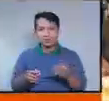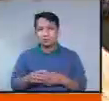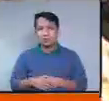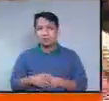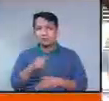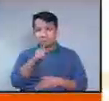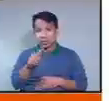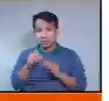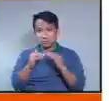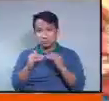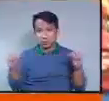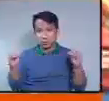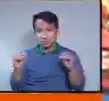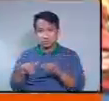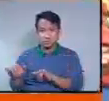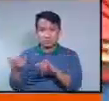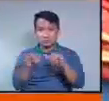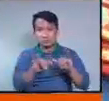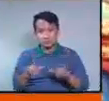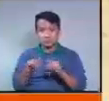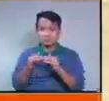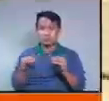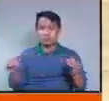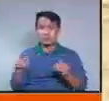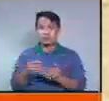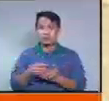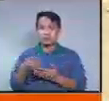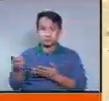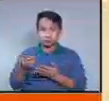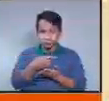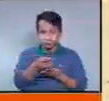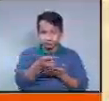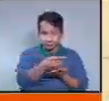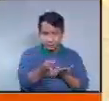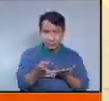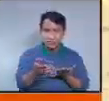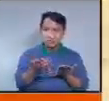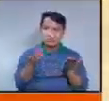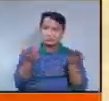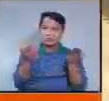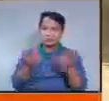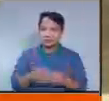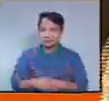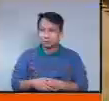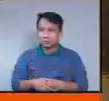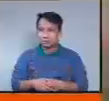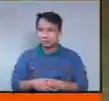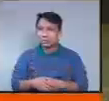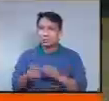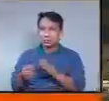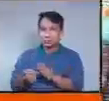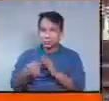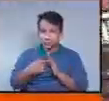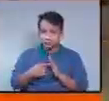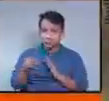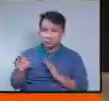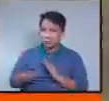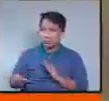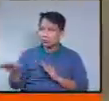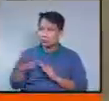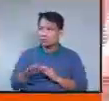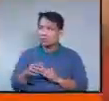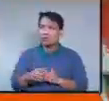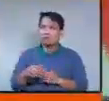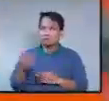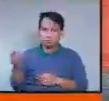mas, para pantay yung pag-distribute ng mga donation, mas nire-request nila para doon sa mga magbibigay ng